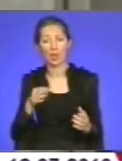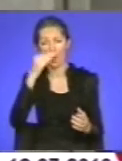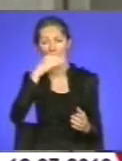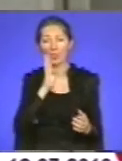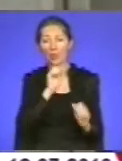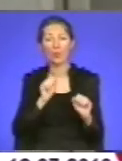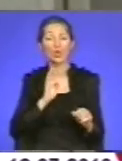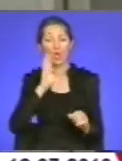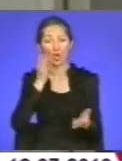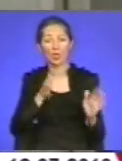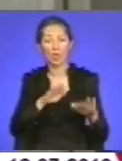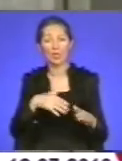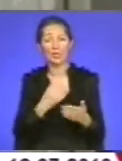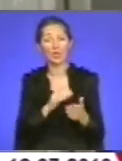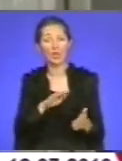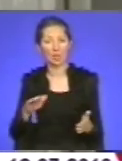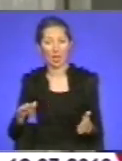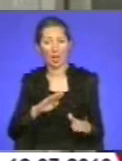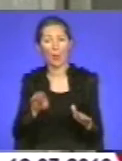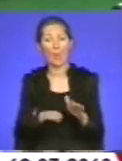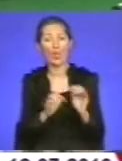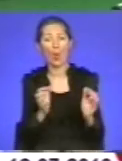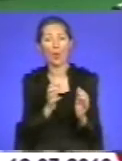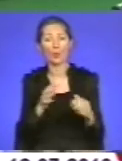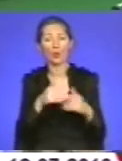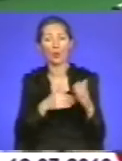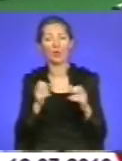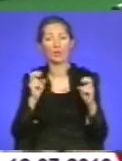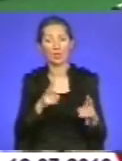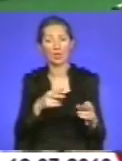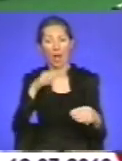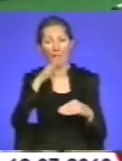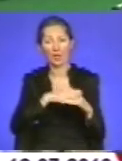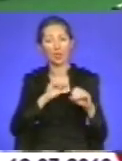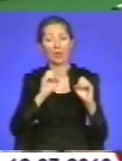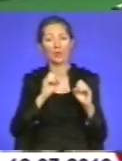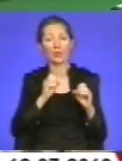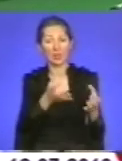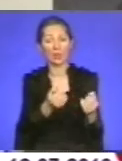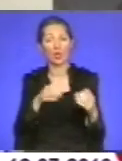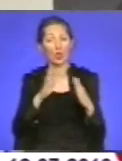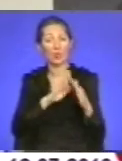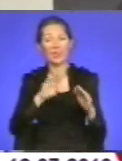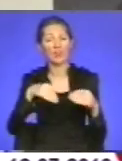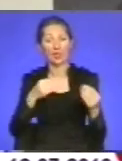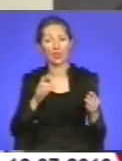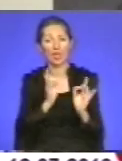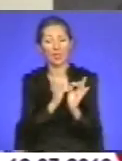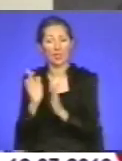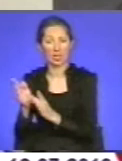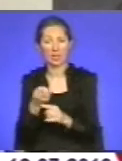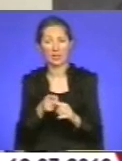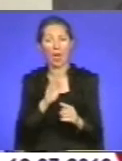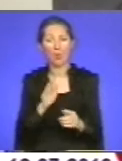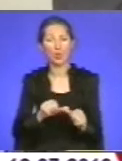під опікою кваліфікованих фахівців, а ввечері забирати дітей додому, не віддаючи їх в інтернат. Це будуть абсолютно окремі